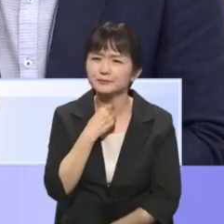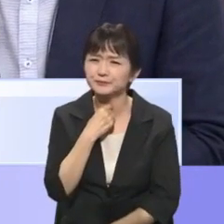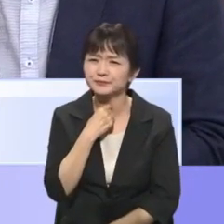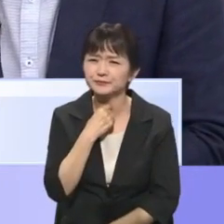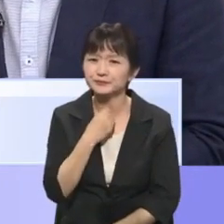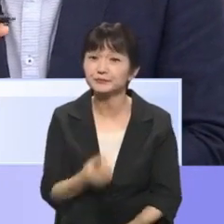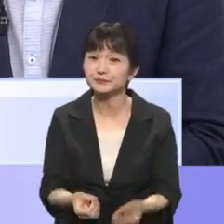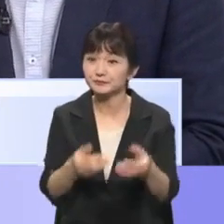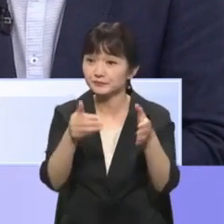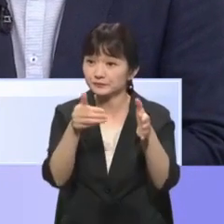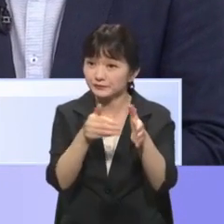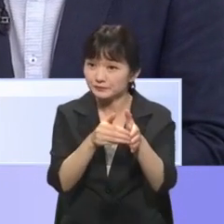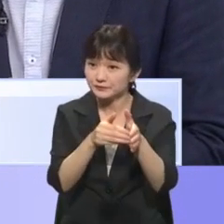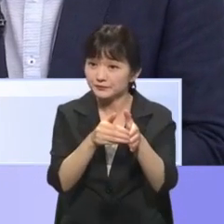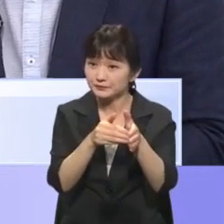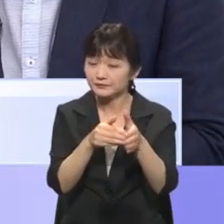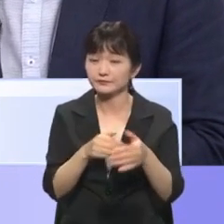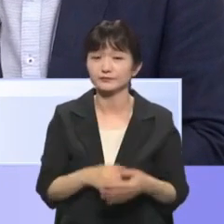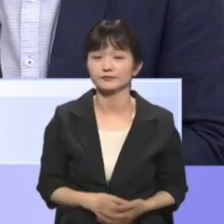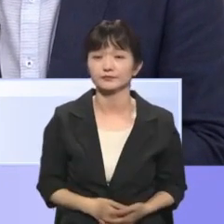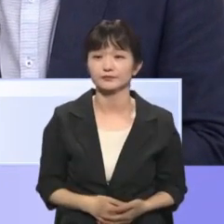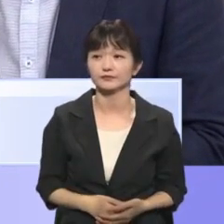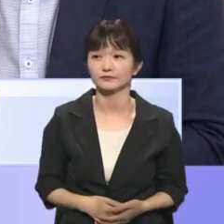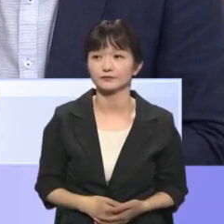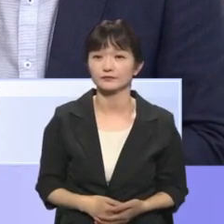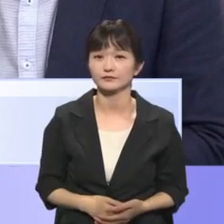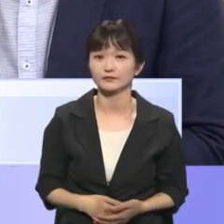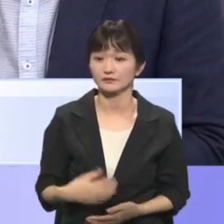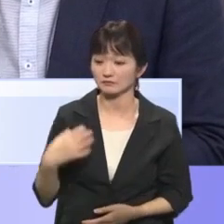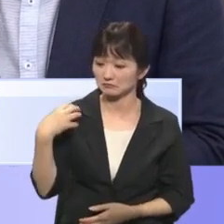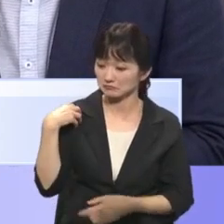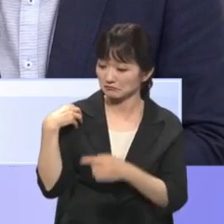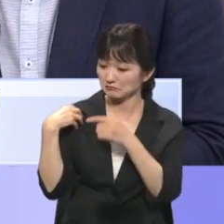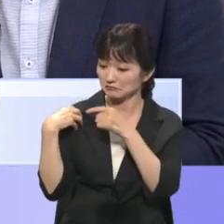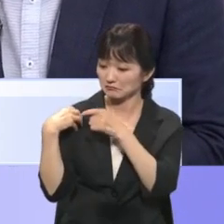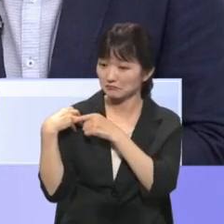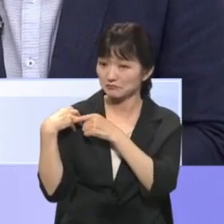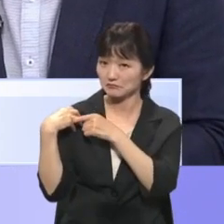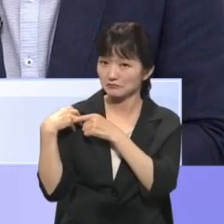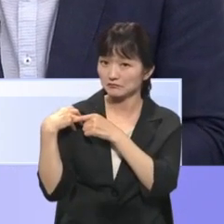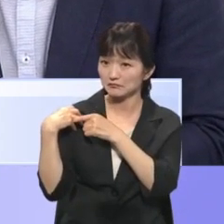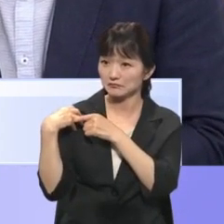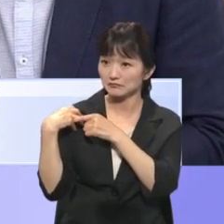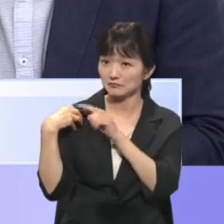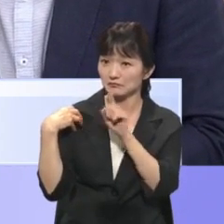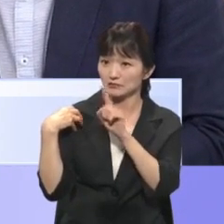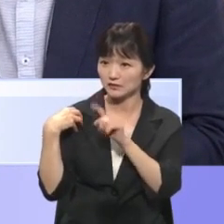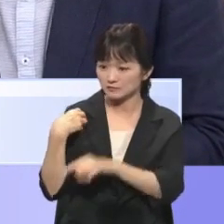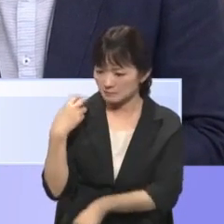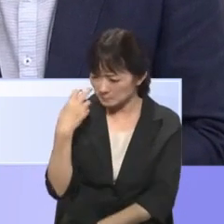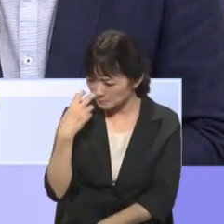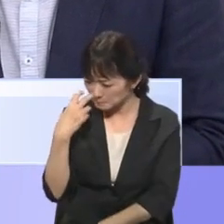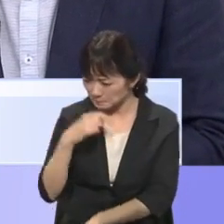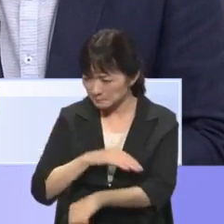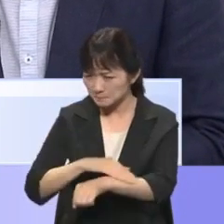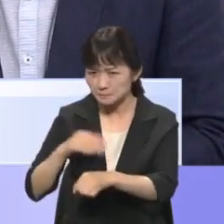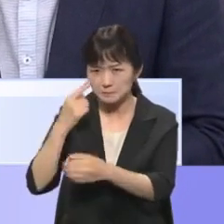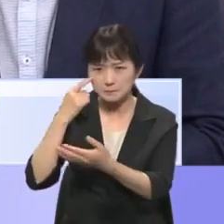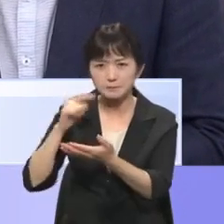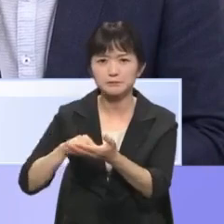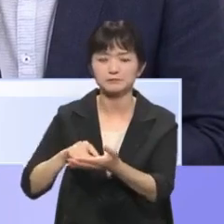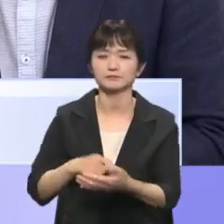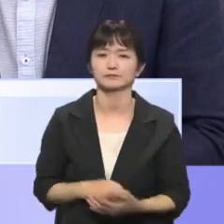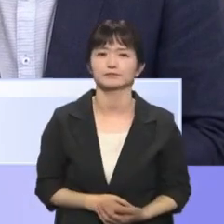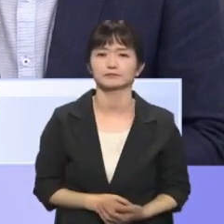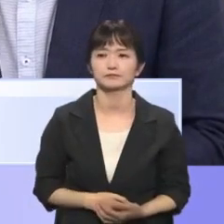나면 각 그 책임 단위에서의 어떤 책임의 정도가 분명히 감찰을 통해서 잘 드러날 것이라고 봅니다 거기에